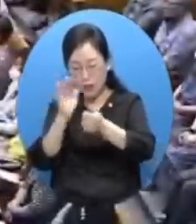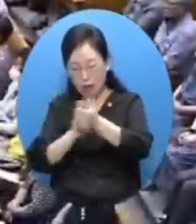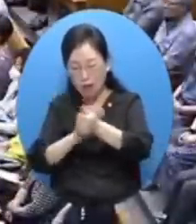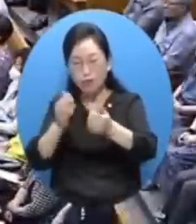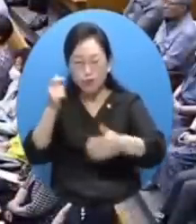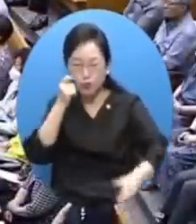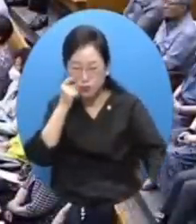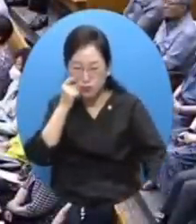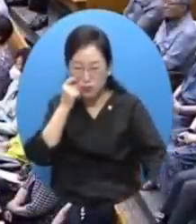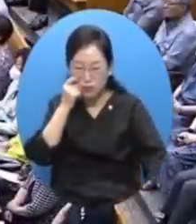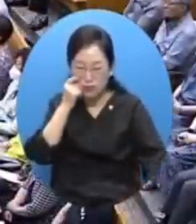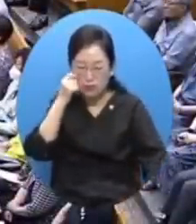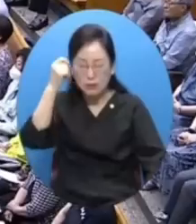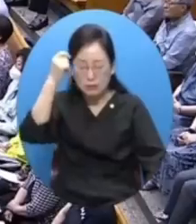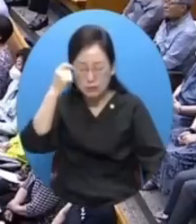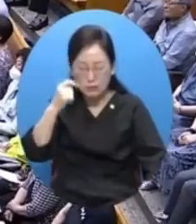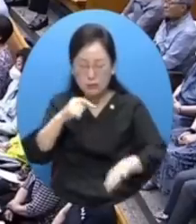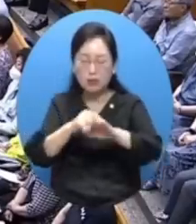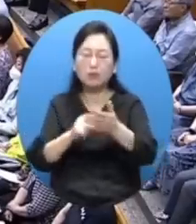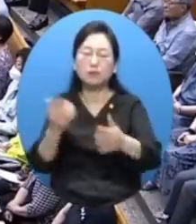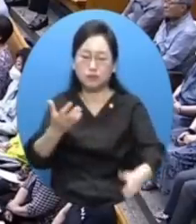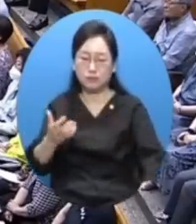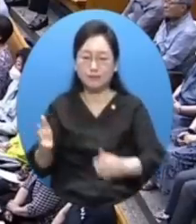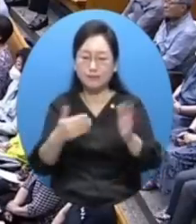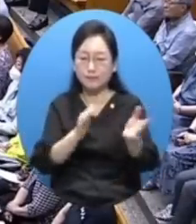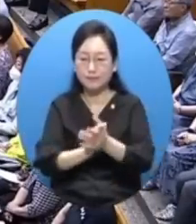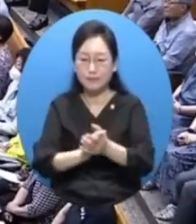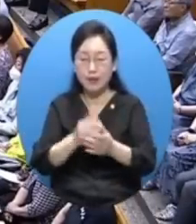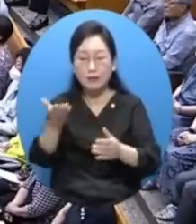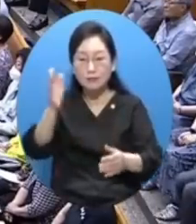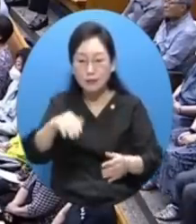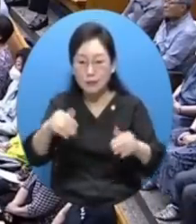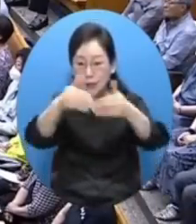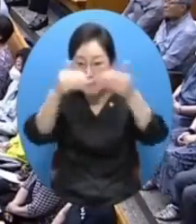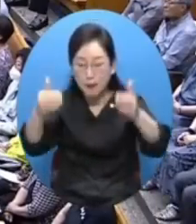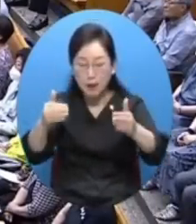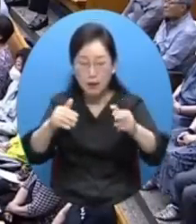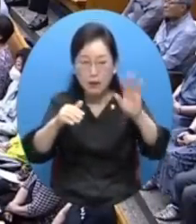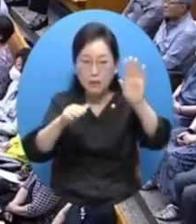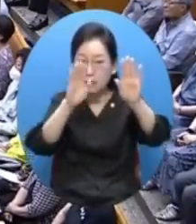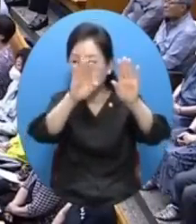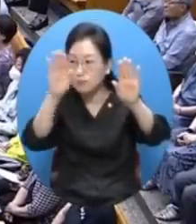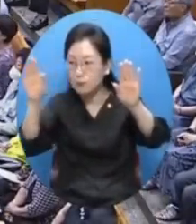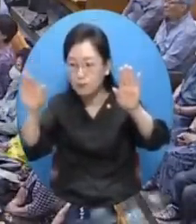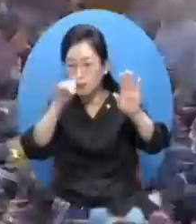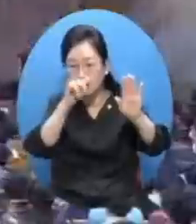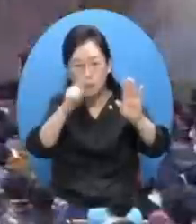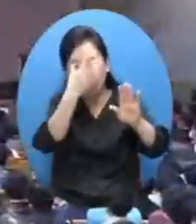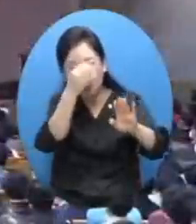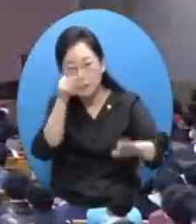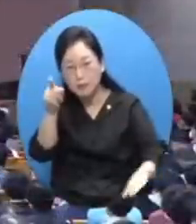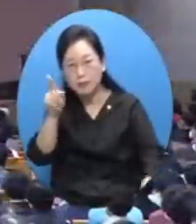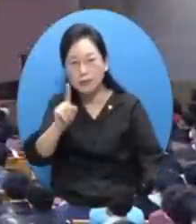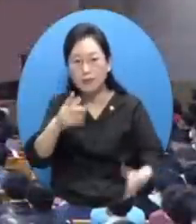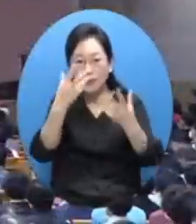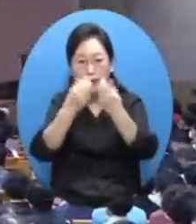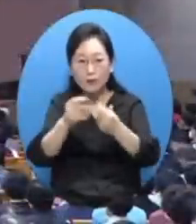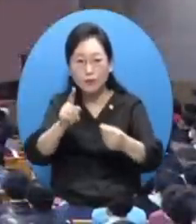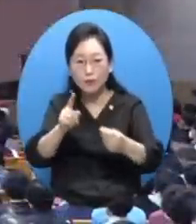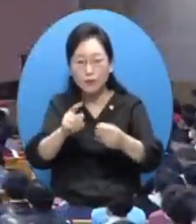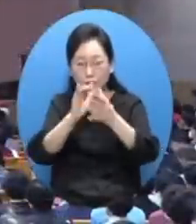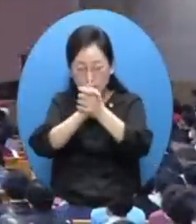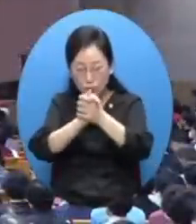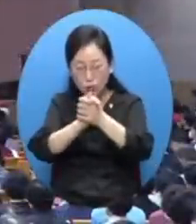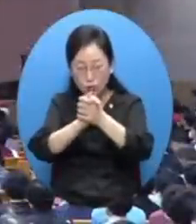아팠다고 합니다. 그런데 병원 연구실에 여러 편의 기도문이 써 있었습니다. 이 중에 많은 이에게 울림을 주고 있는